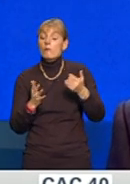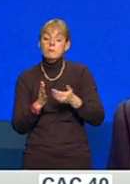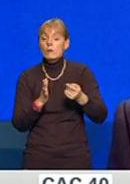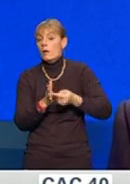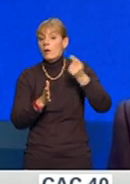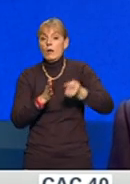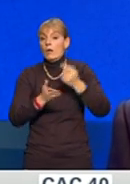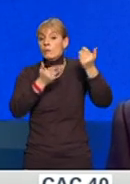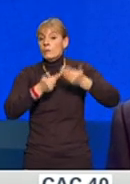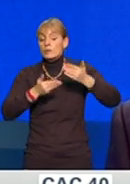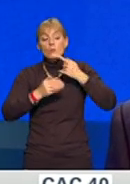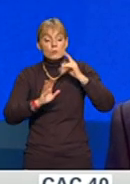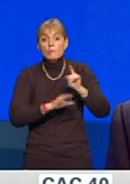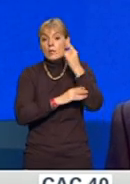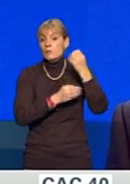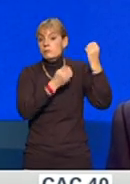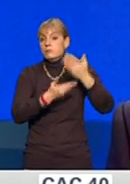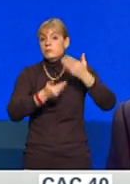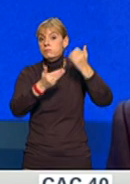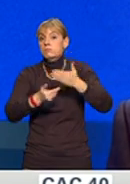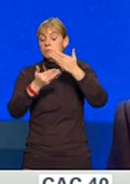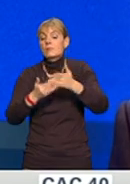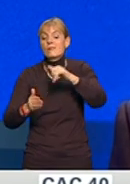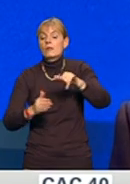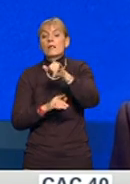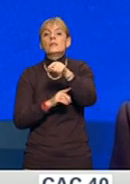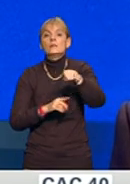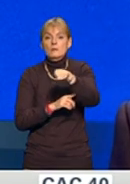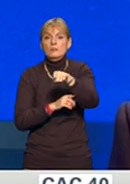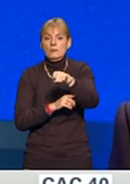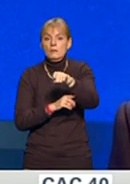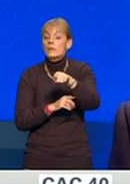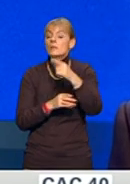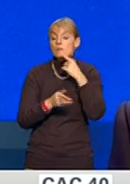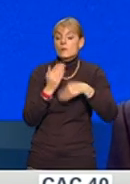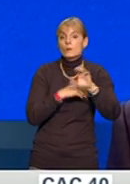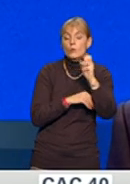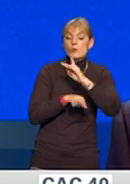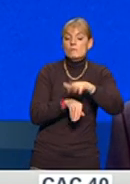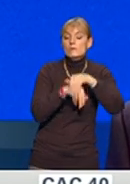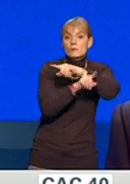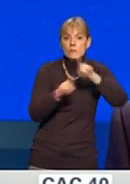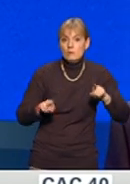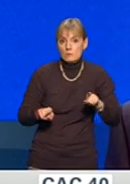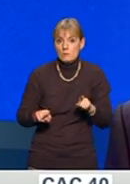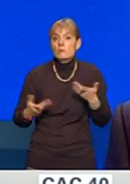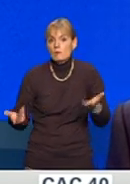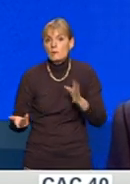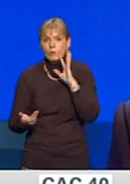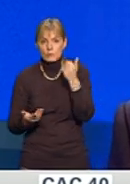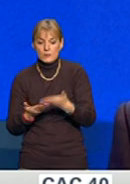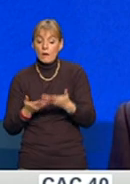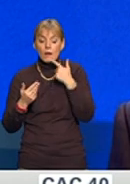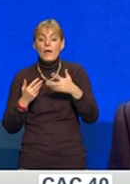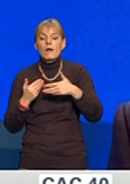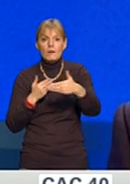parce que ça, il y en a plusieurs par jour, comme par hasard, ne sont pas ceux qui m'ont soutenu à la présence de l'UMP. Donc le vrai sujet, c'est que la trêve